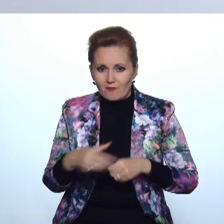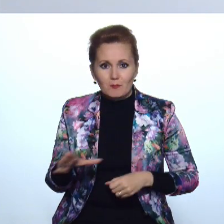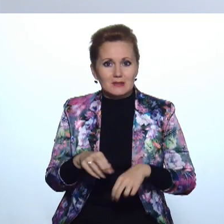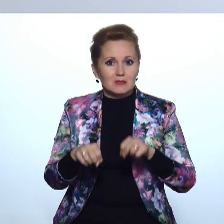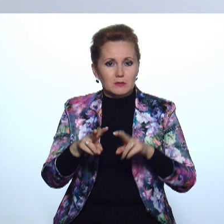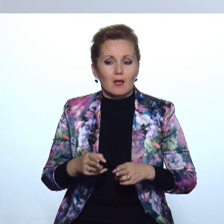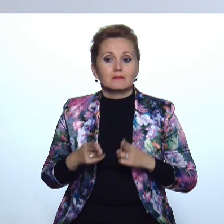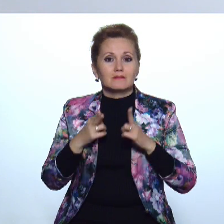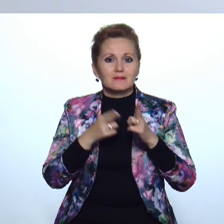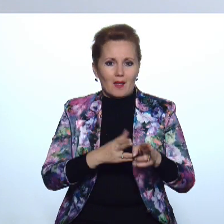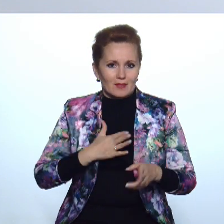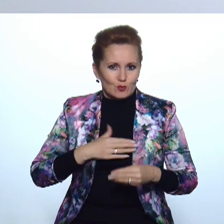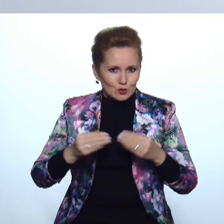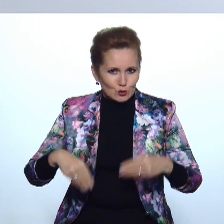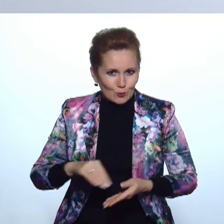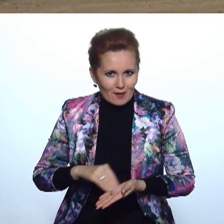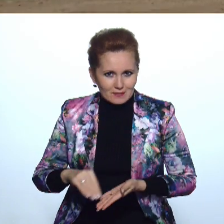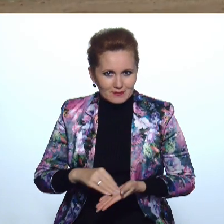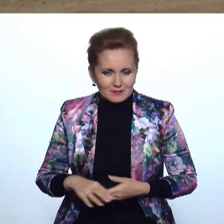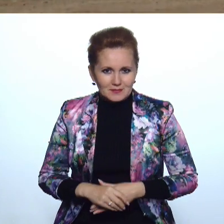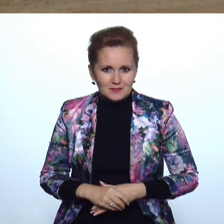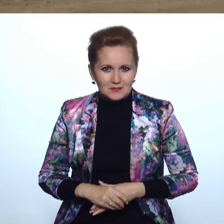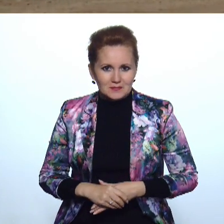специалистами отправились и наши корреспонденты.